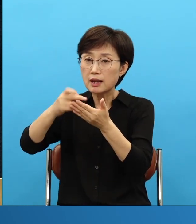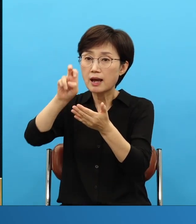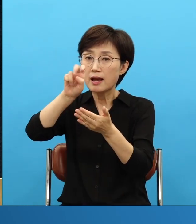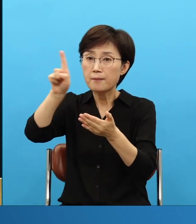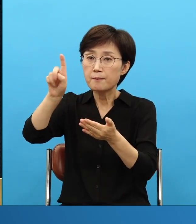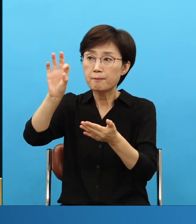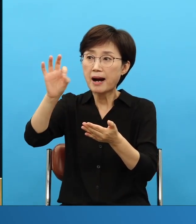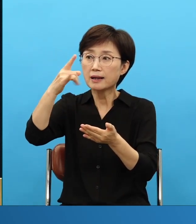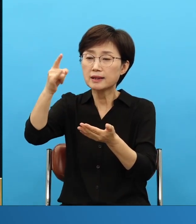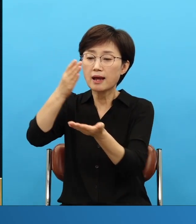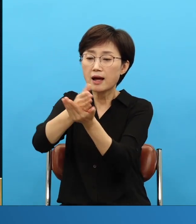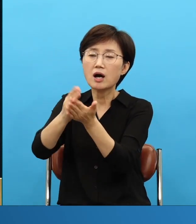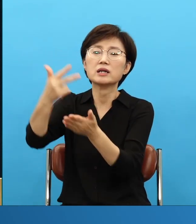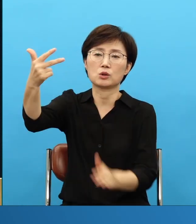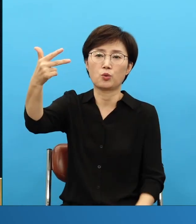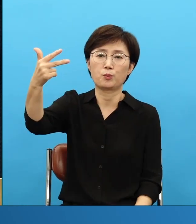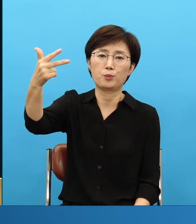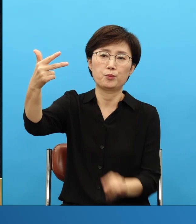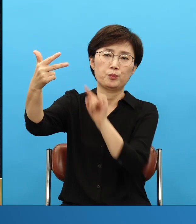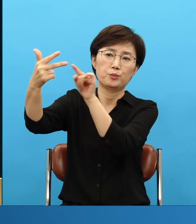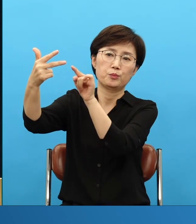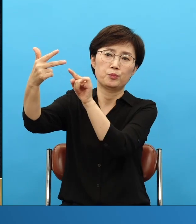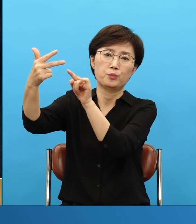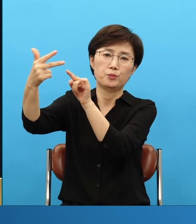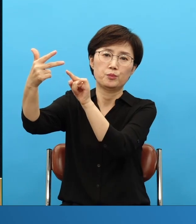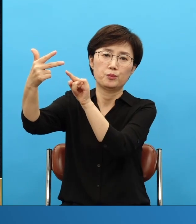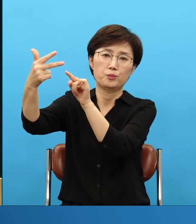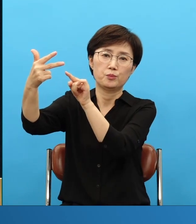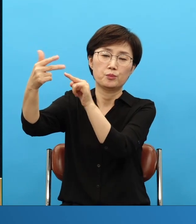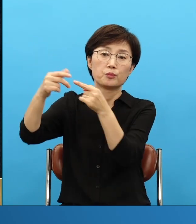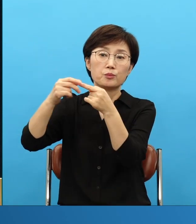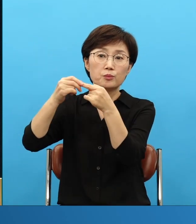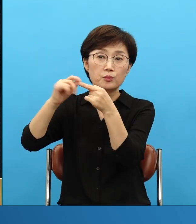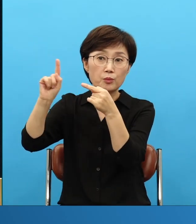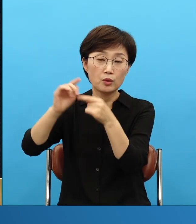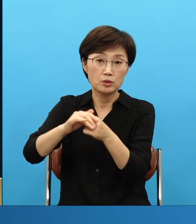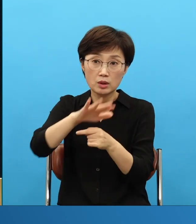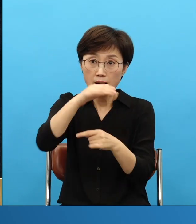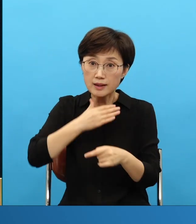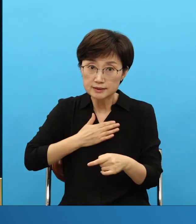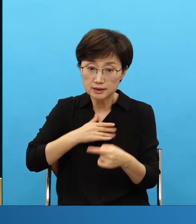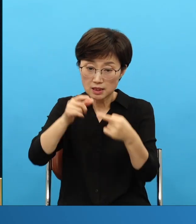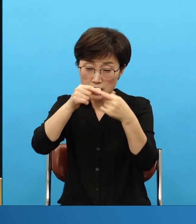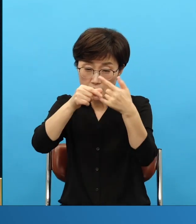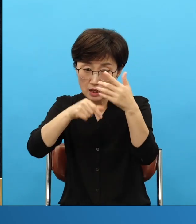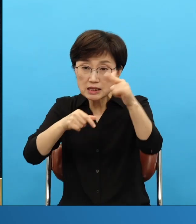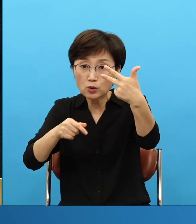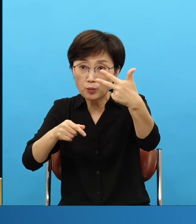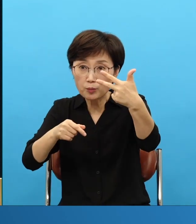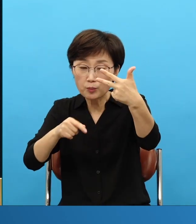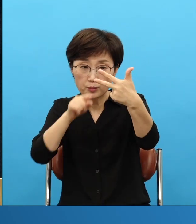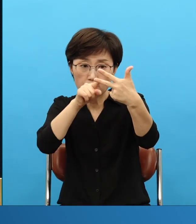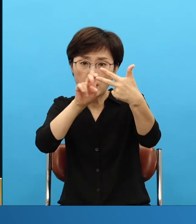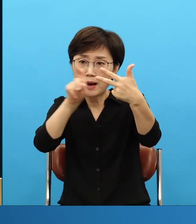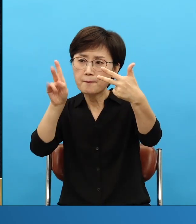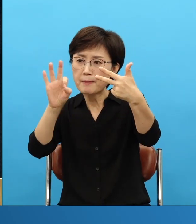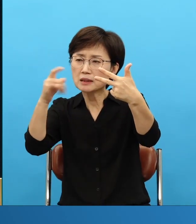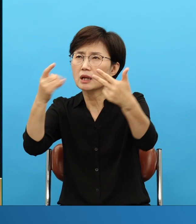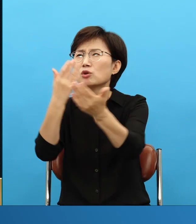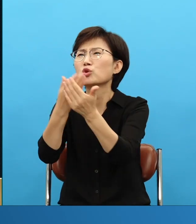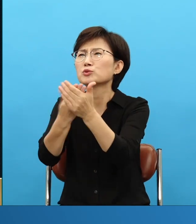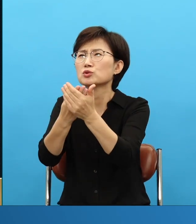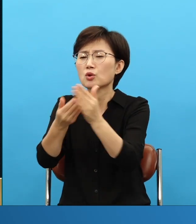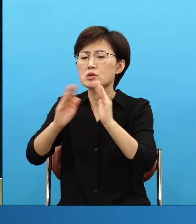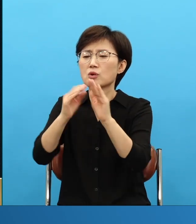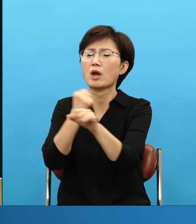you must now establish the 7 partisans. 7망대가 뭐냐? 메시지 나와 있습니다. 확인해봐서 기도로 누려야 됩니다. What are the 7 partisans? We have that all in the